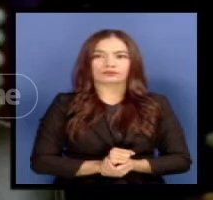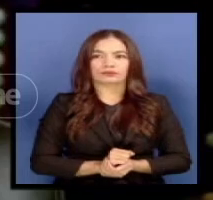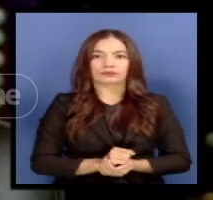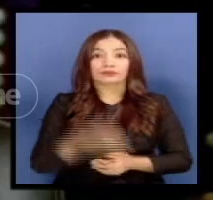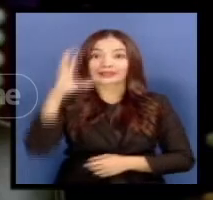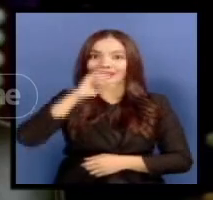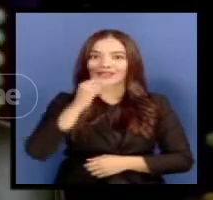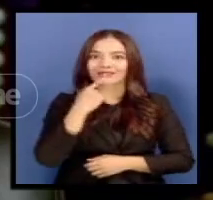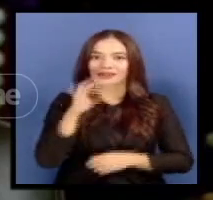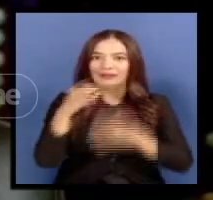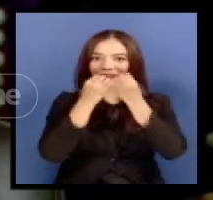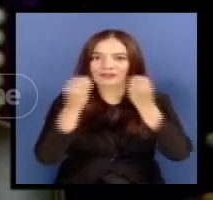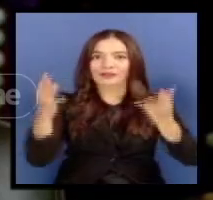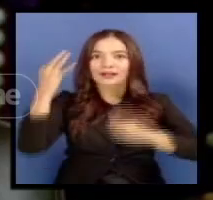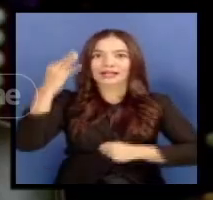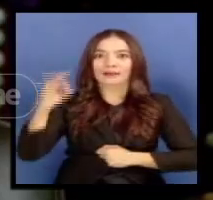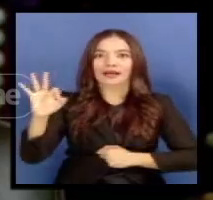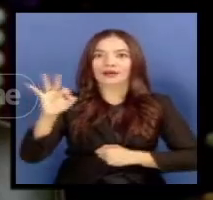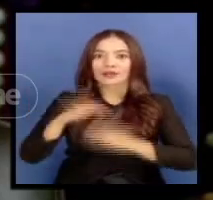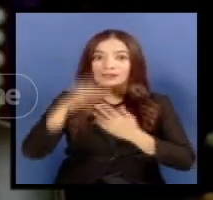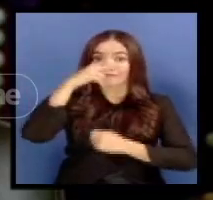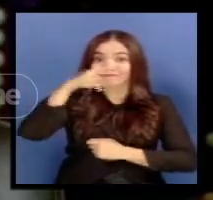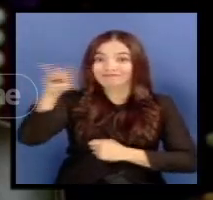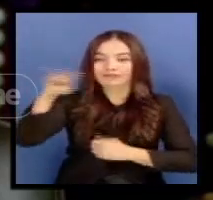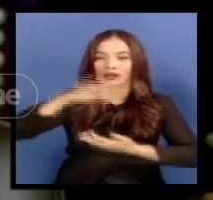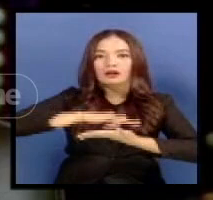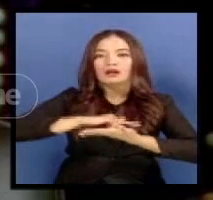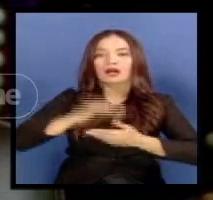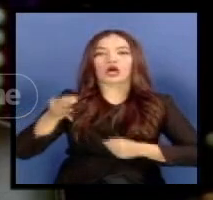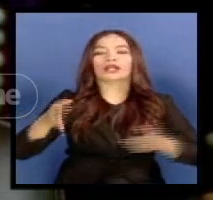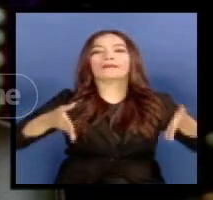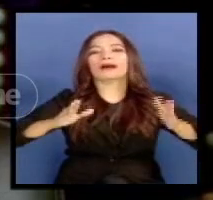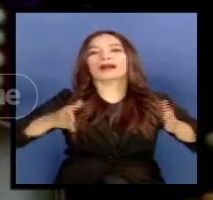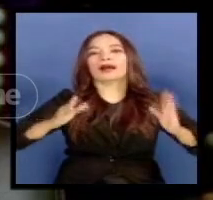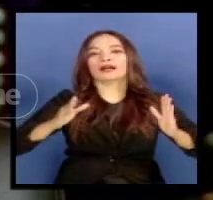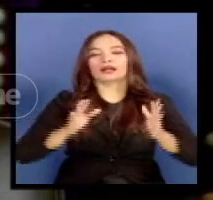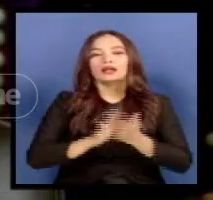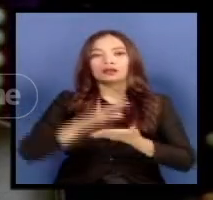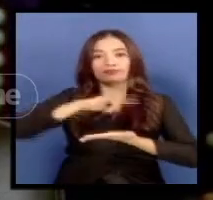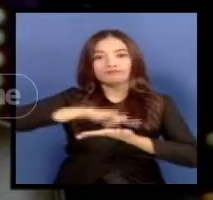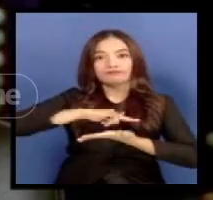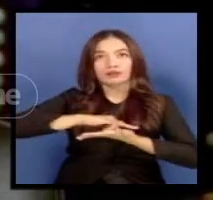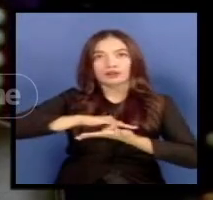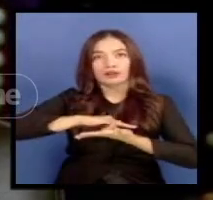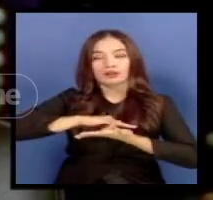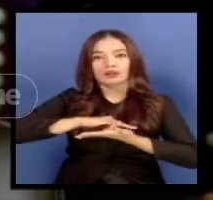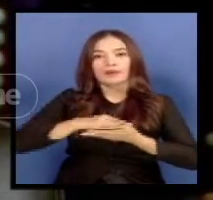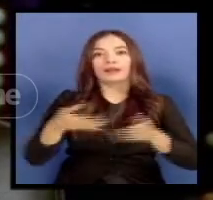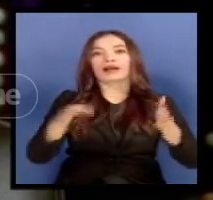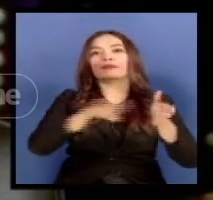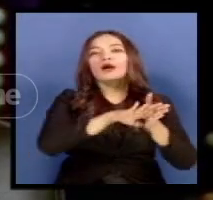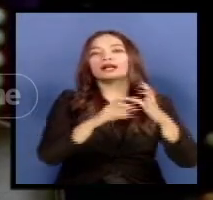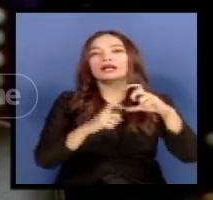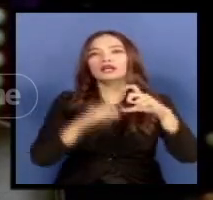Dan untuk mengetahui bagaimana kondisi dan pantauan di Bandara Internasional Kuala Namu dan Pelabuhan Soekarno-Hatta Makassar, kami sudah terhubung dengan